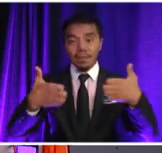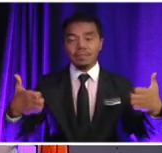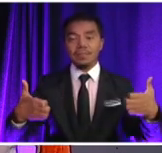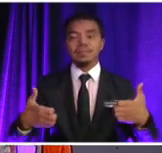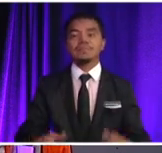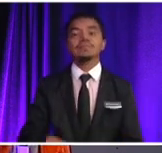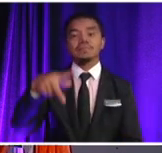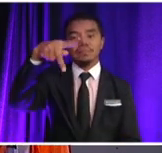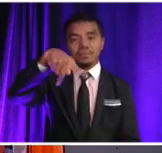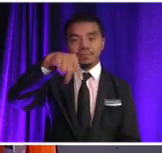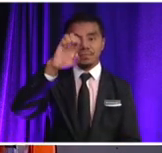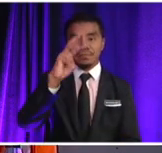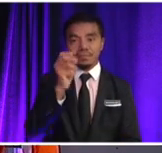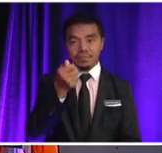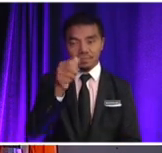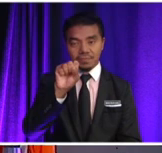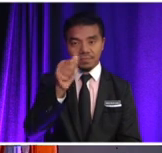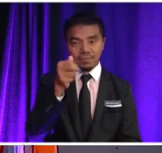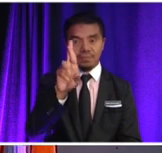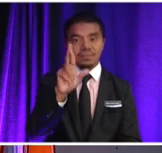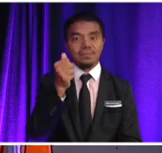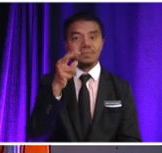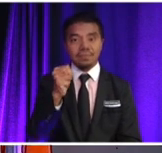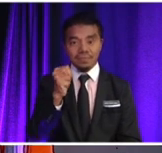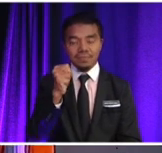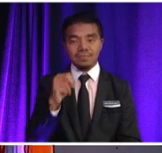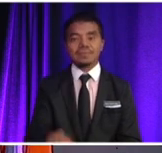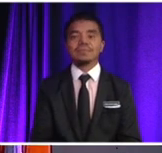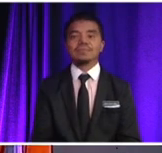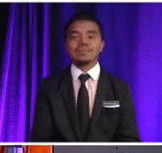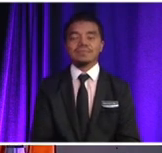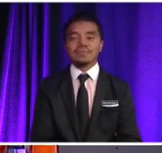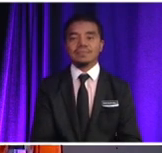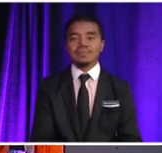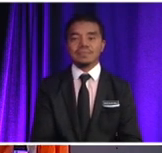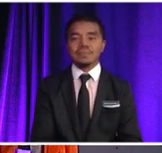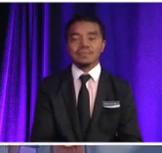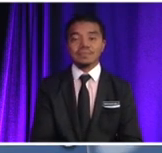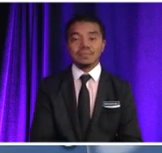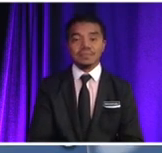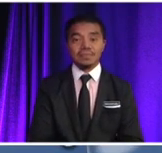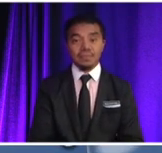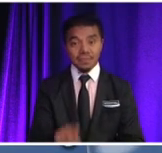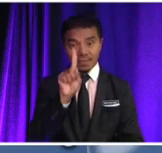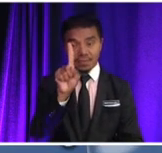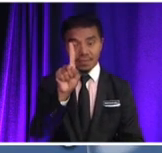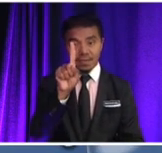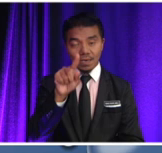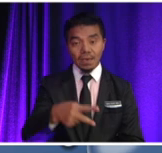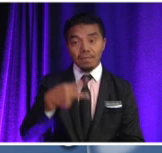produk harga promosi dan agehan atau lokasi oke yang pertama ialah produk